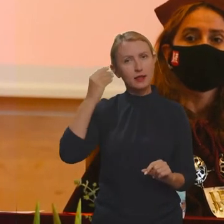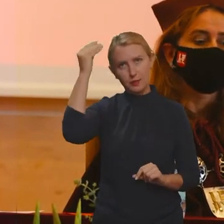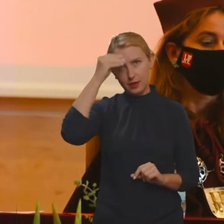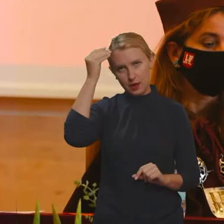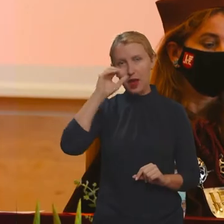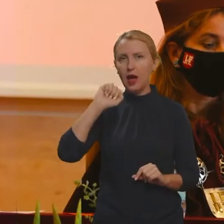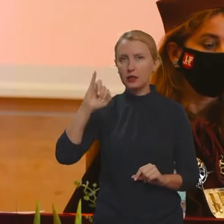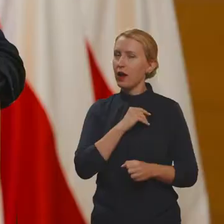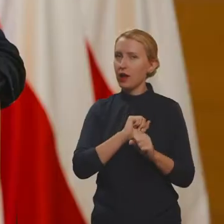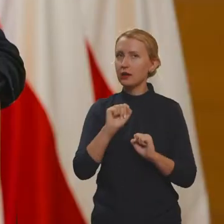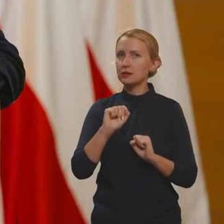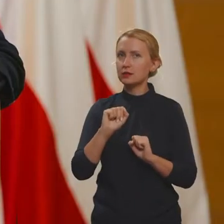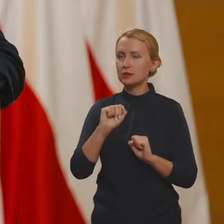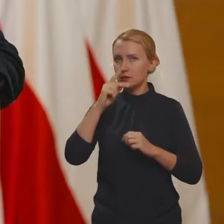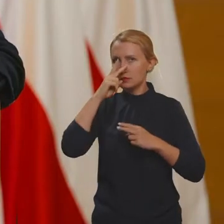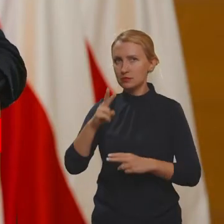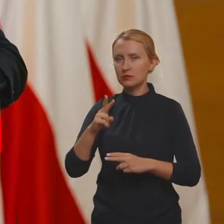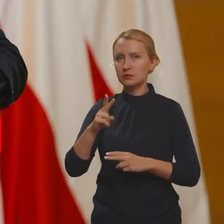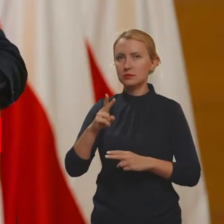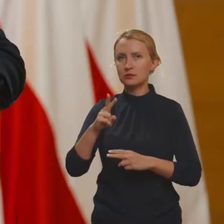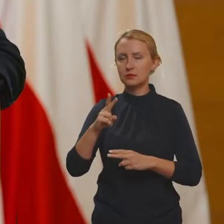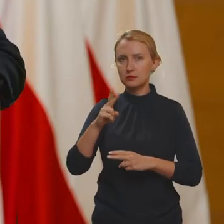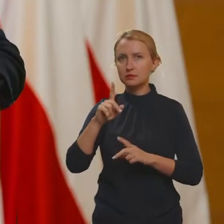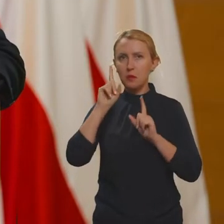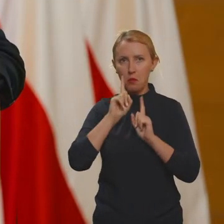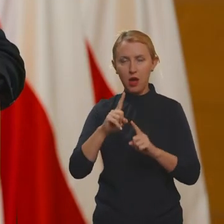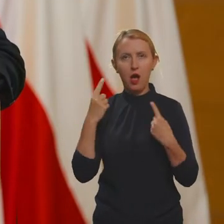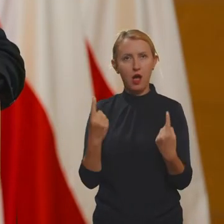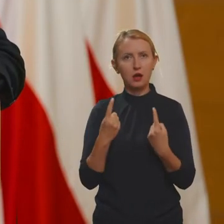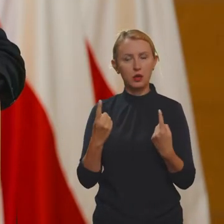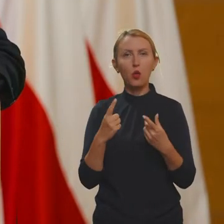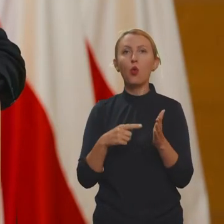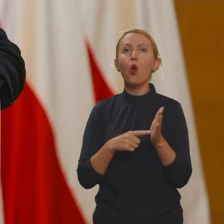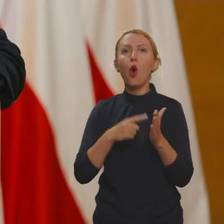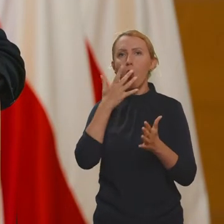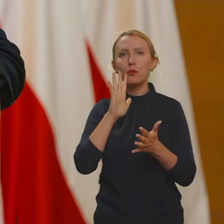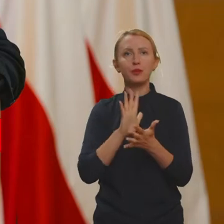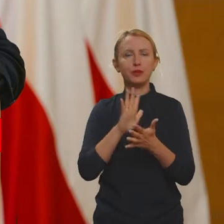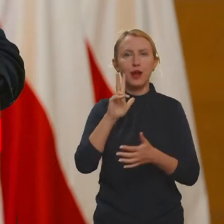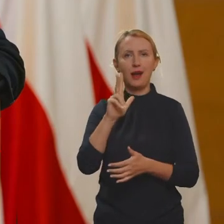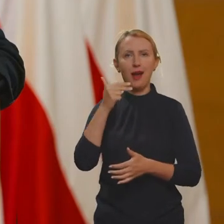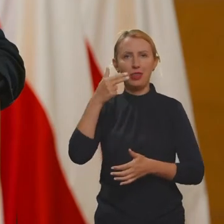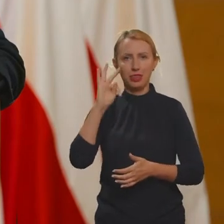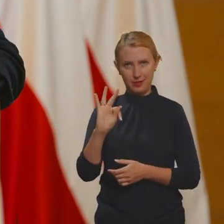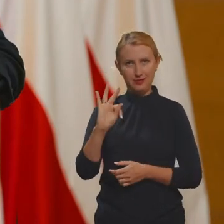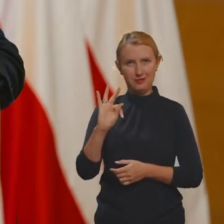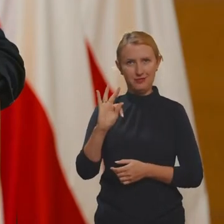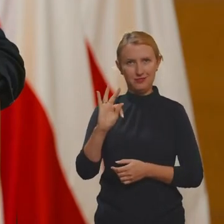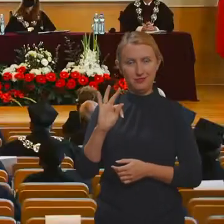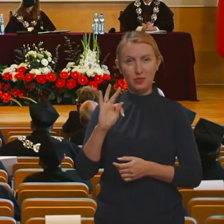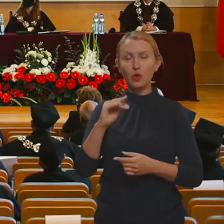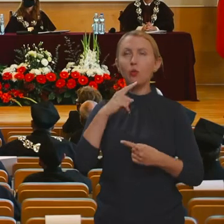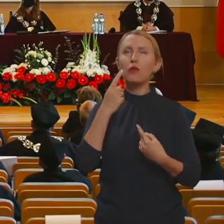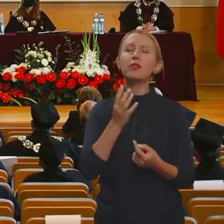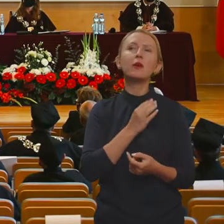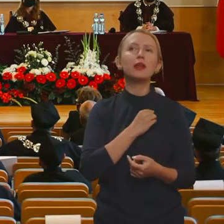Nauk Andrzeja Górskiego. Odzwierciedlenie i urzeczywistnienie jest opinia Kanta, który właściwie określił